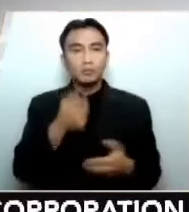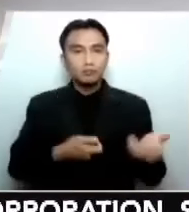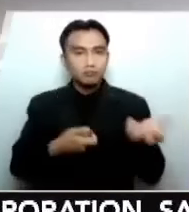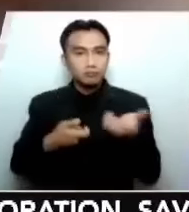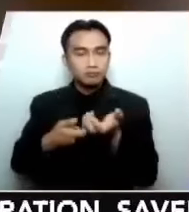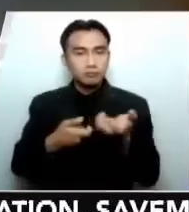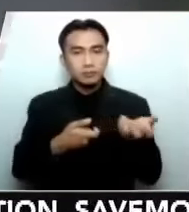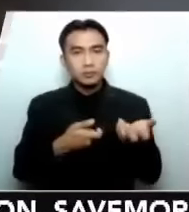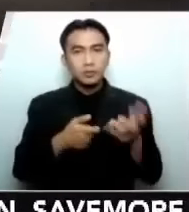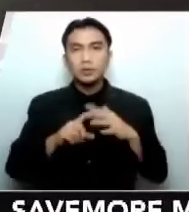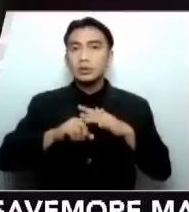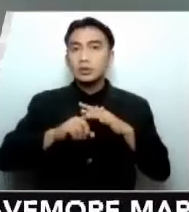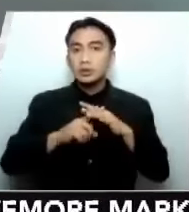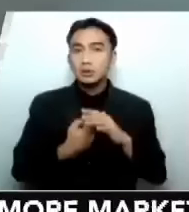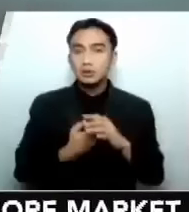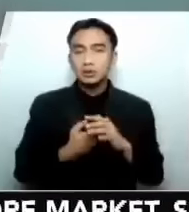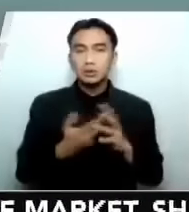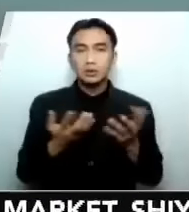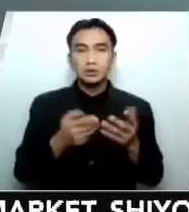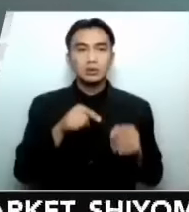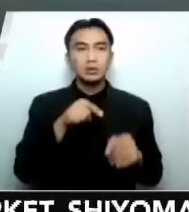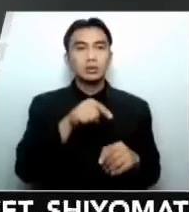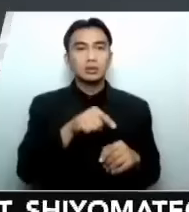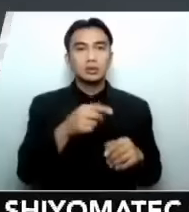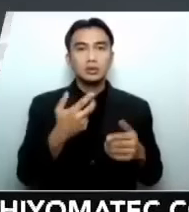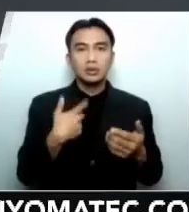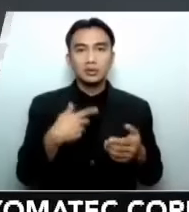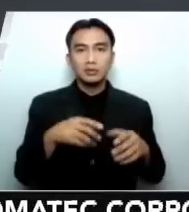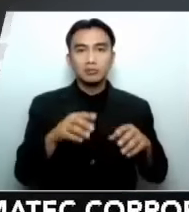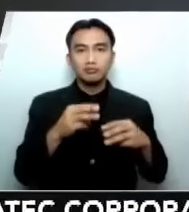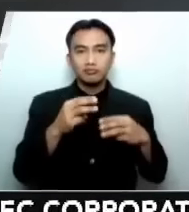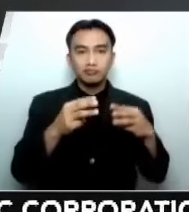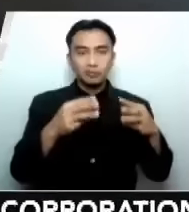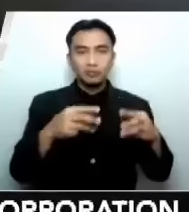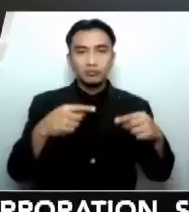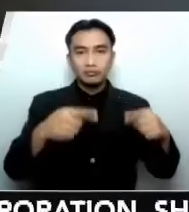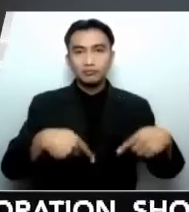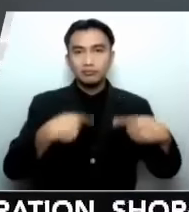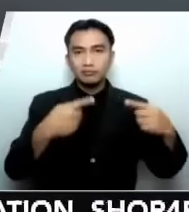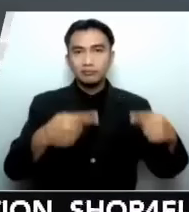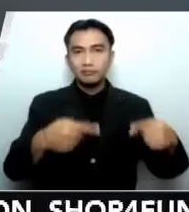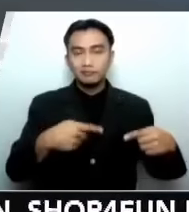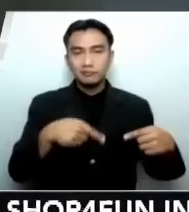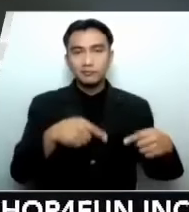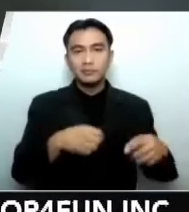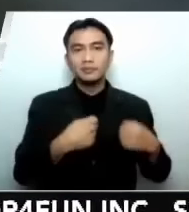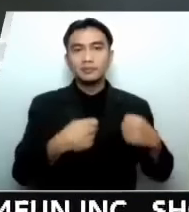ang apoy sa isang vulcanizing shop. Tinatayang 700,000 piso ang danyos ng